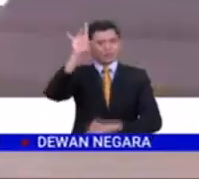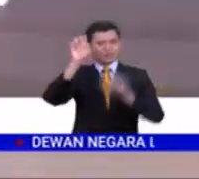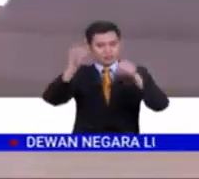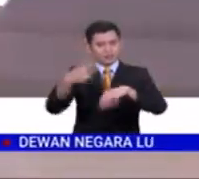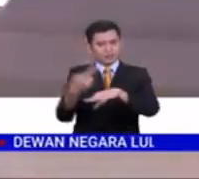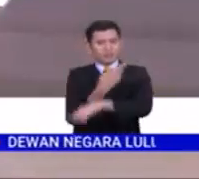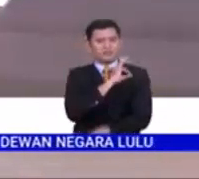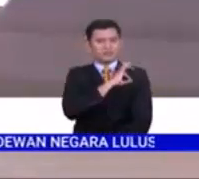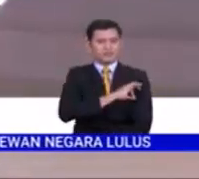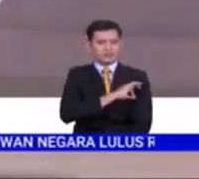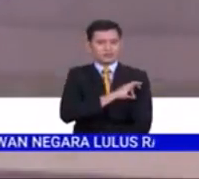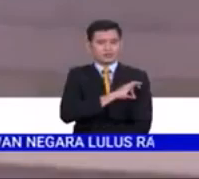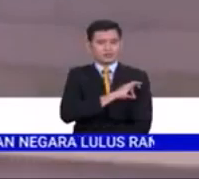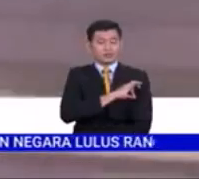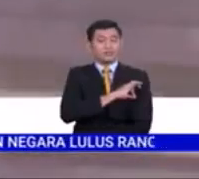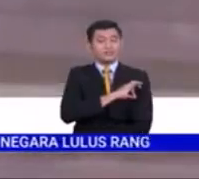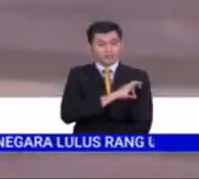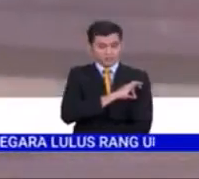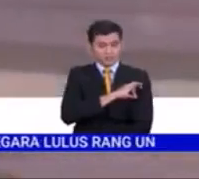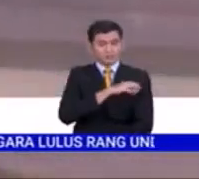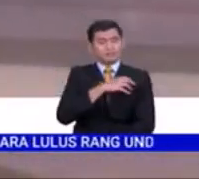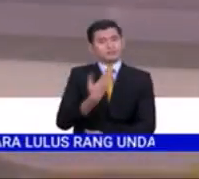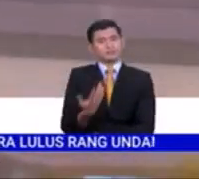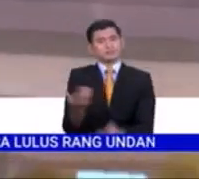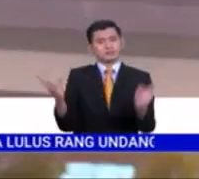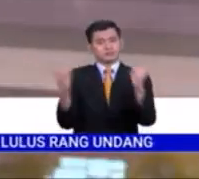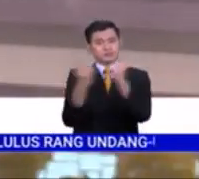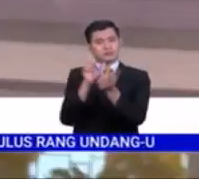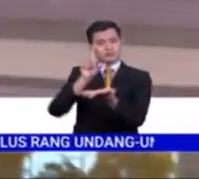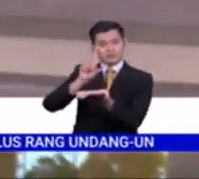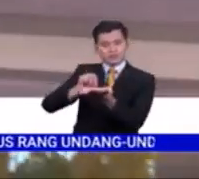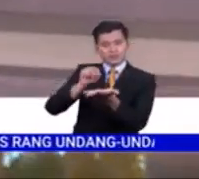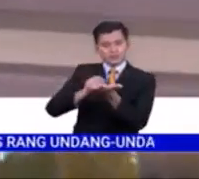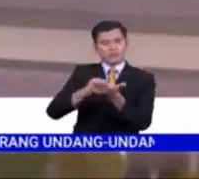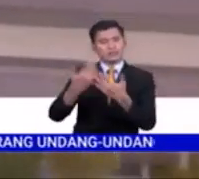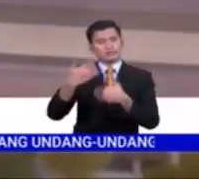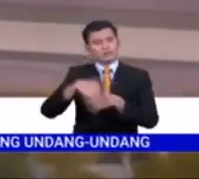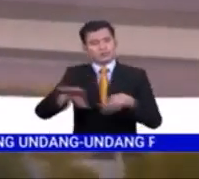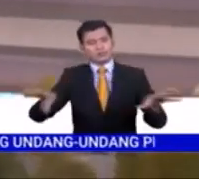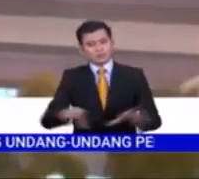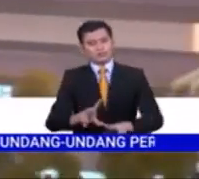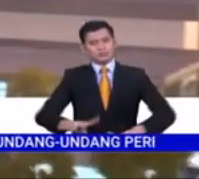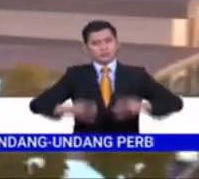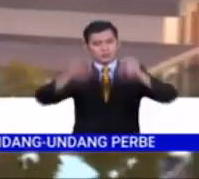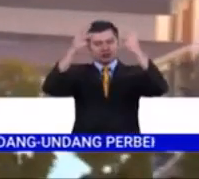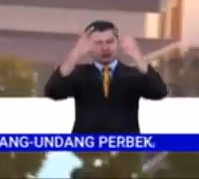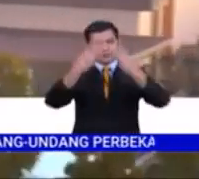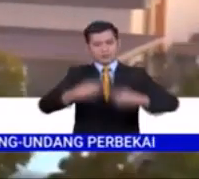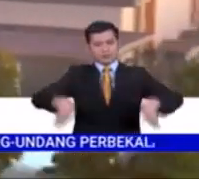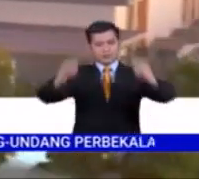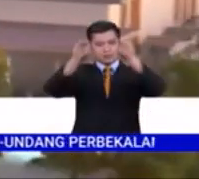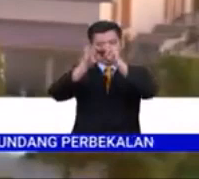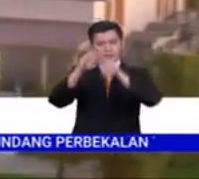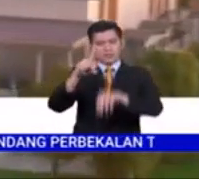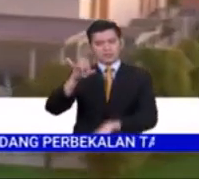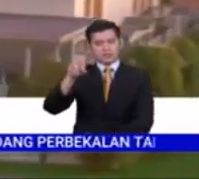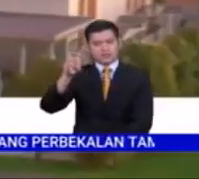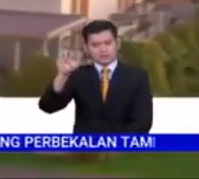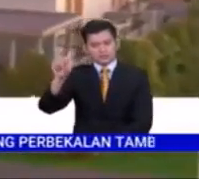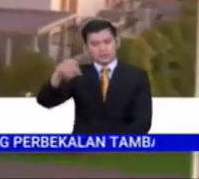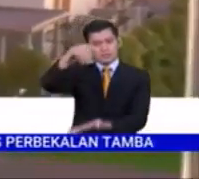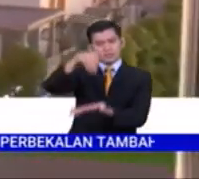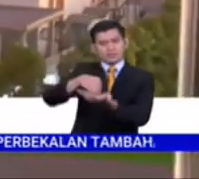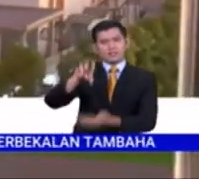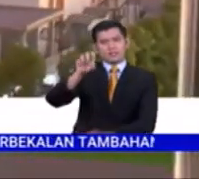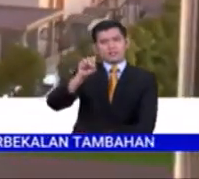Profesor Dr. Muhammad Najib ditemui media selepas majlis penghargaan kepada pewakaf bagi pembinaan kompleks Masjid Bandar Tasik Kesuma di